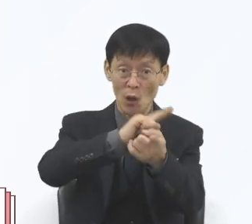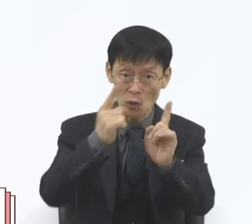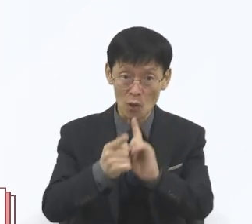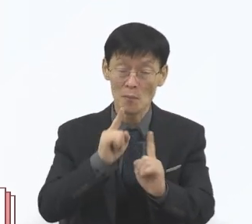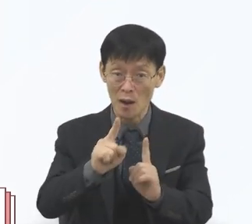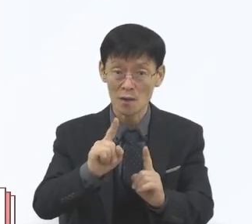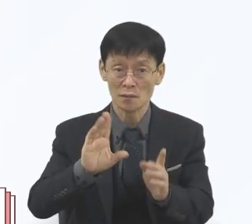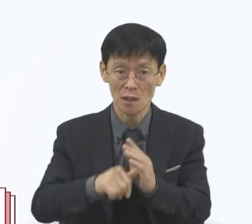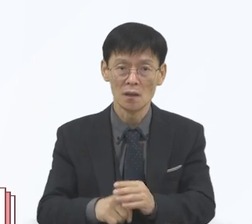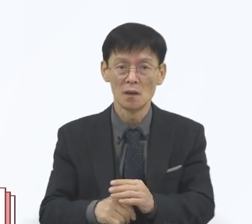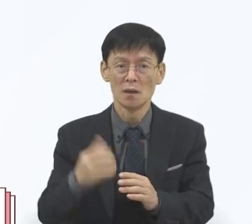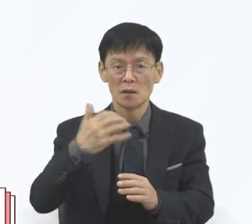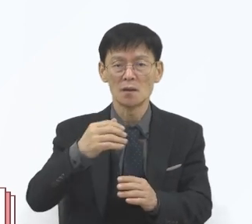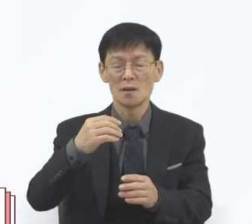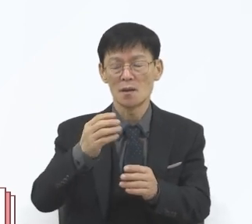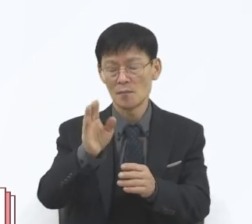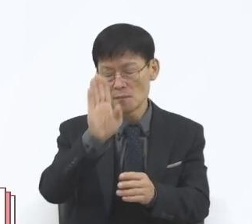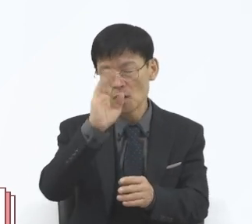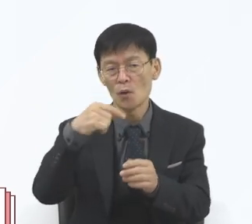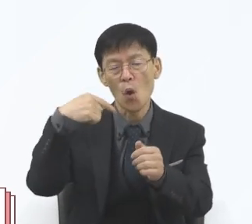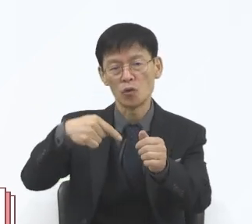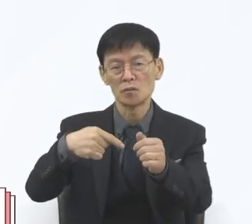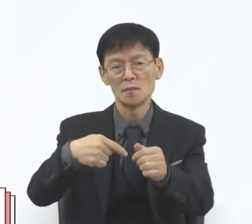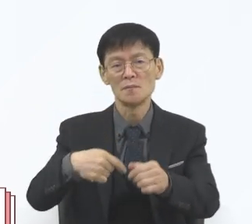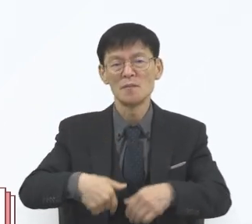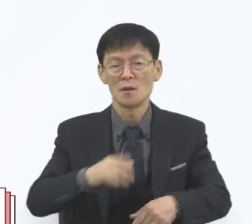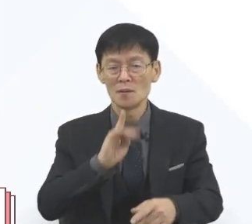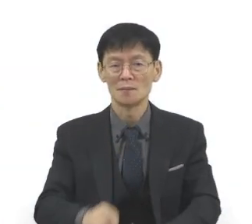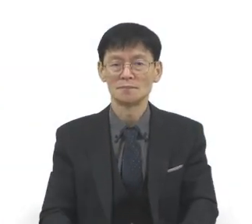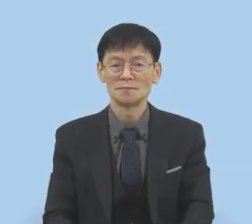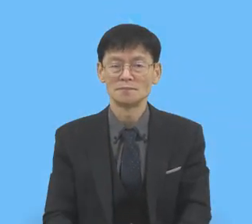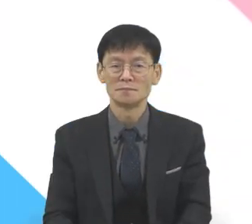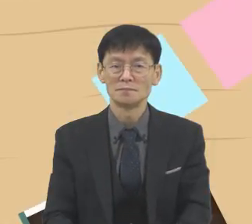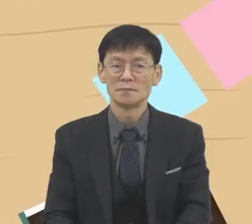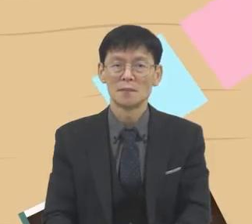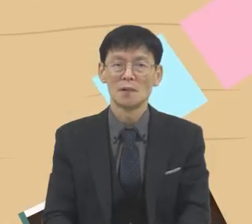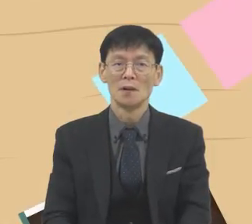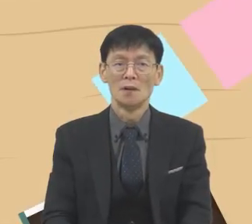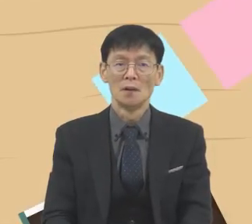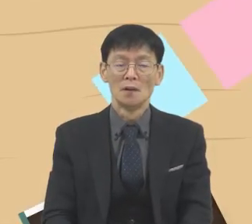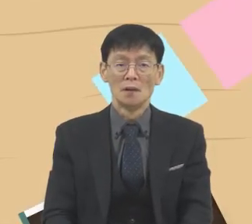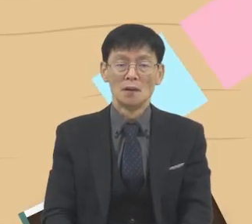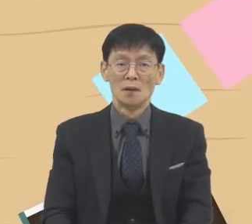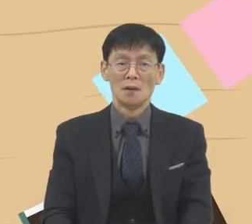다니는 사람들은 성희롱 예방 교육을 받아야 하는 겁니다.